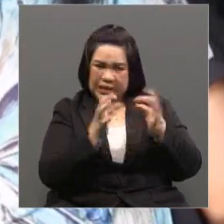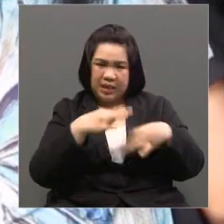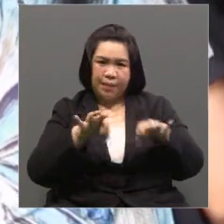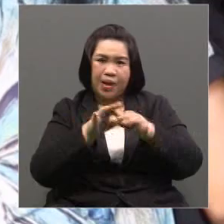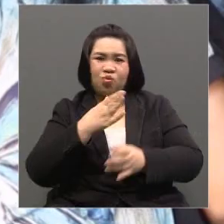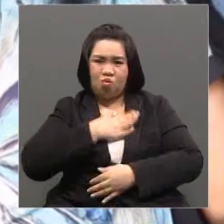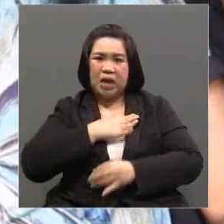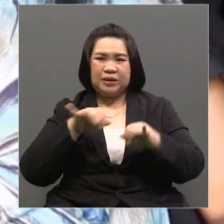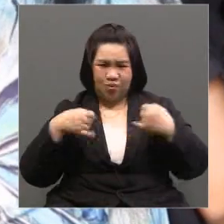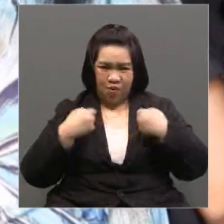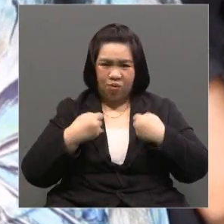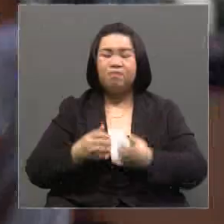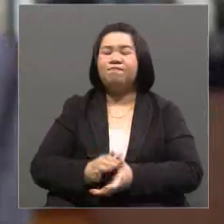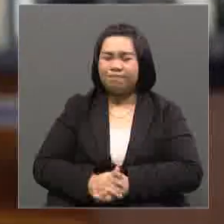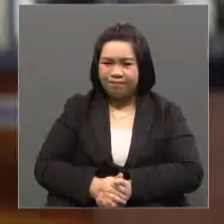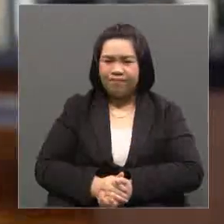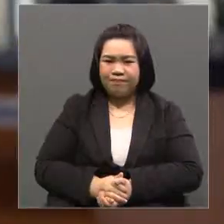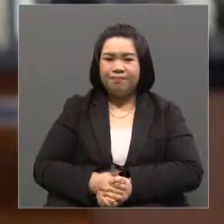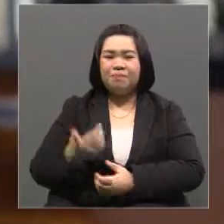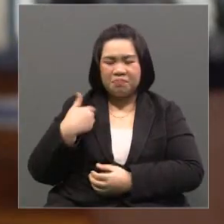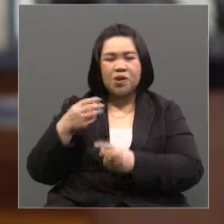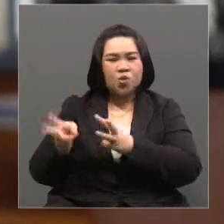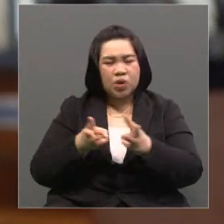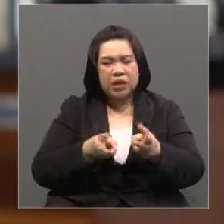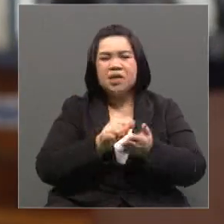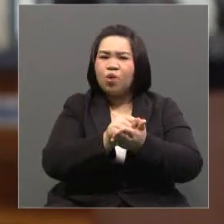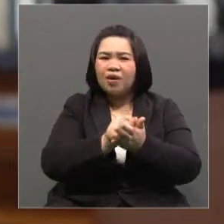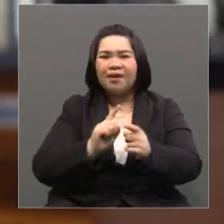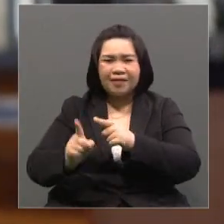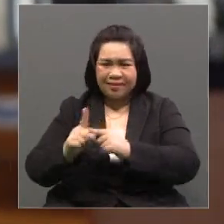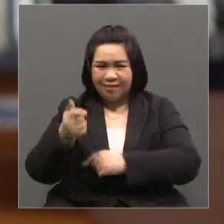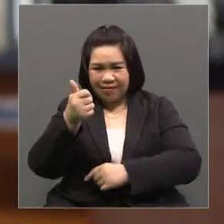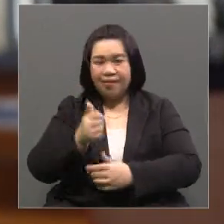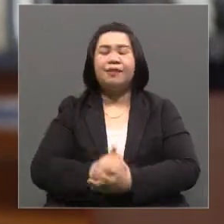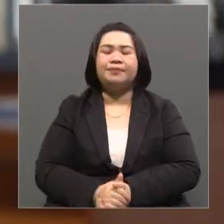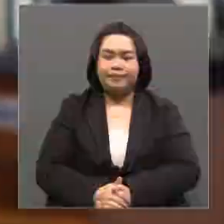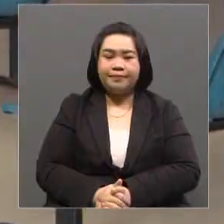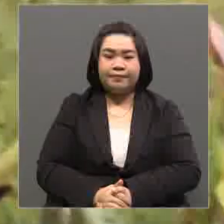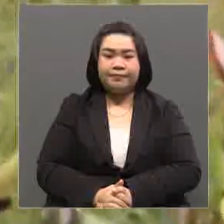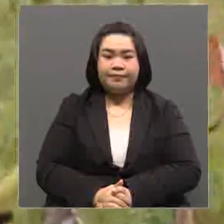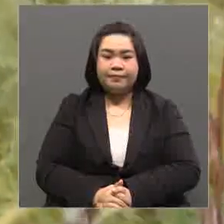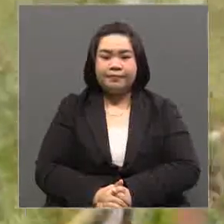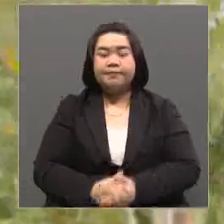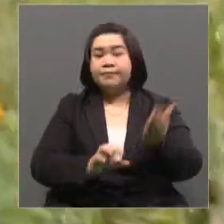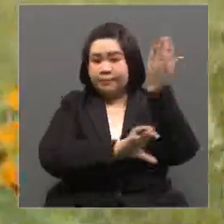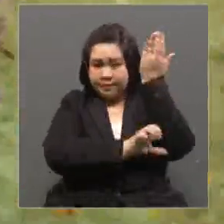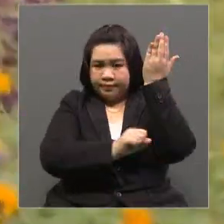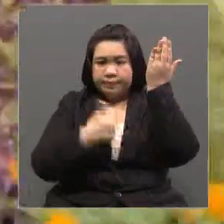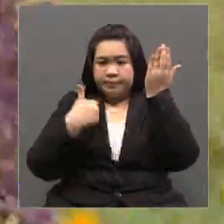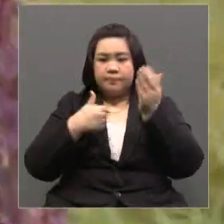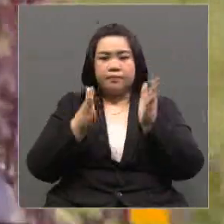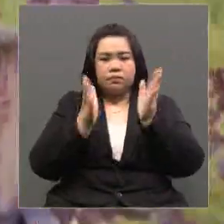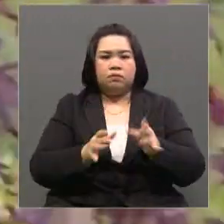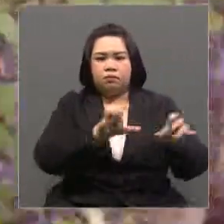ทางแอปนะครับอ่ะก็เป็นว่าหลากหลายช่องทางหรือความสะดวกครับขณะที่จังหวัดสงขลาครับเจ้าหน้าที่หลายหน่วยงานก็สนธิกำลัง